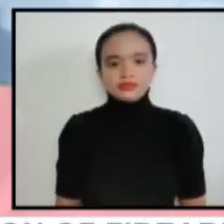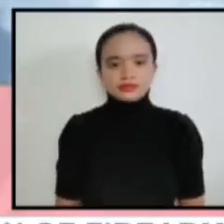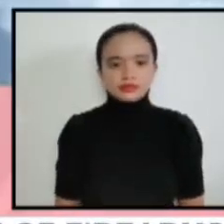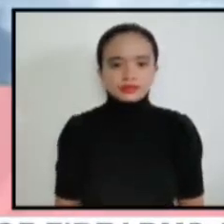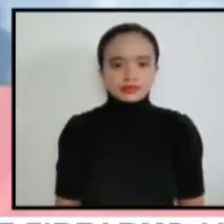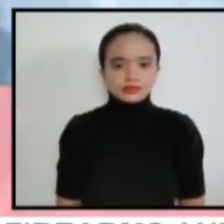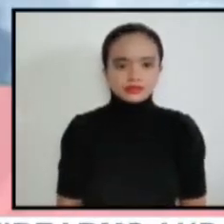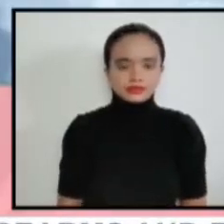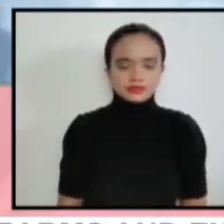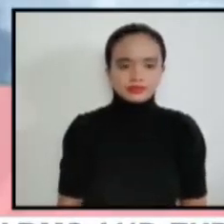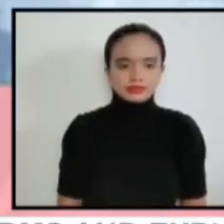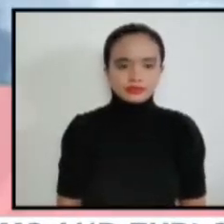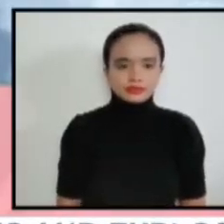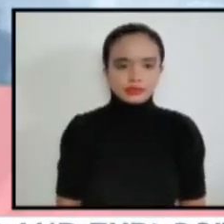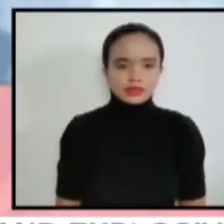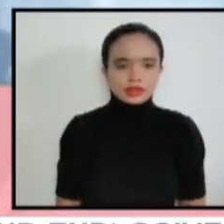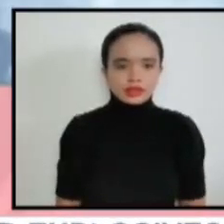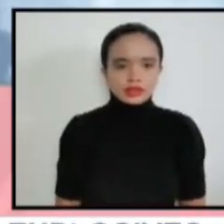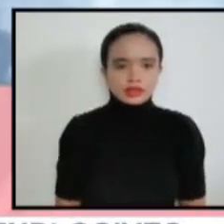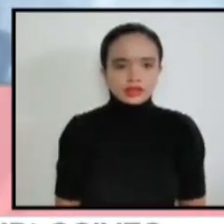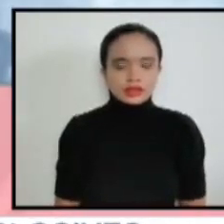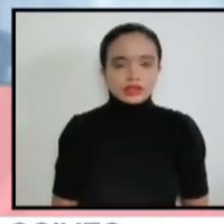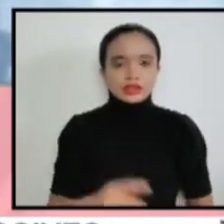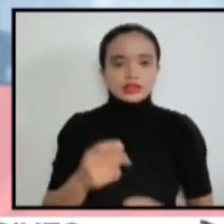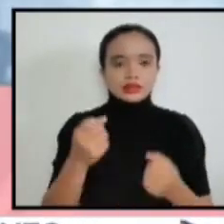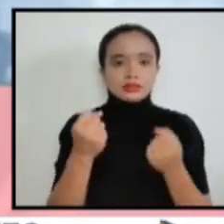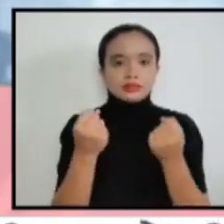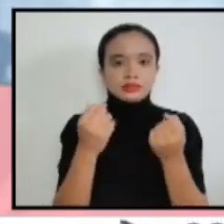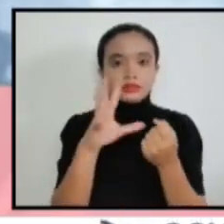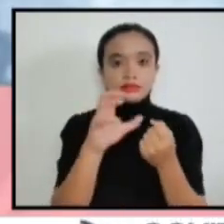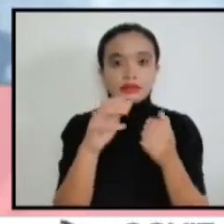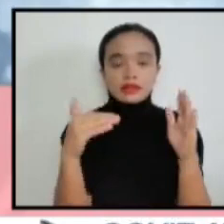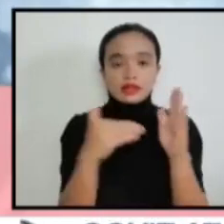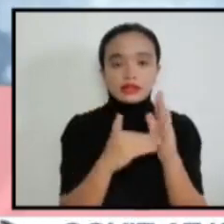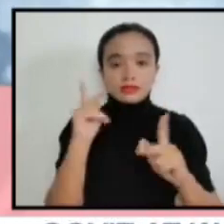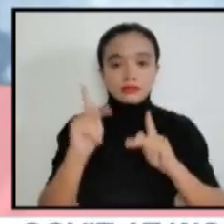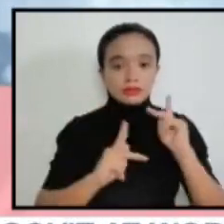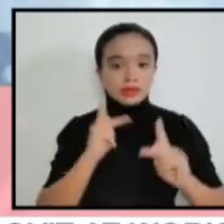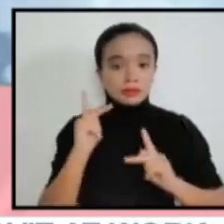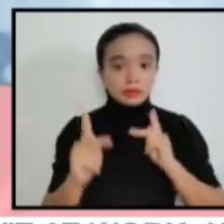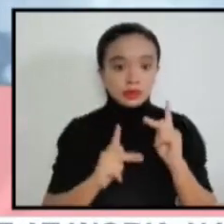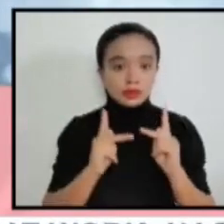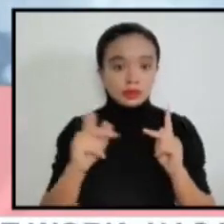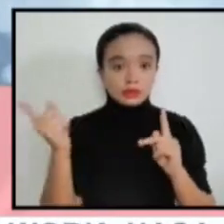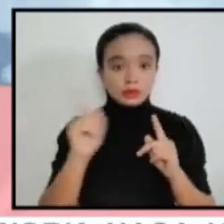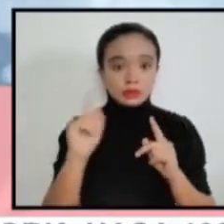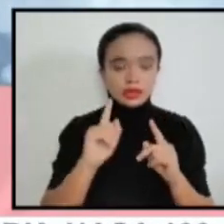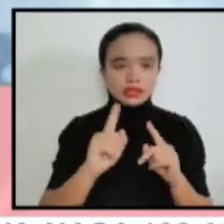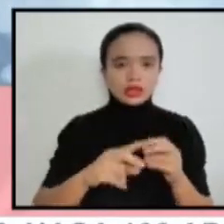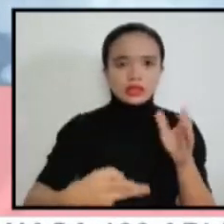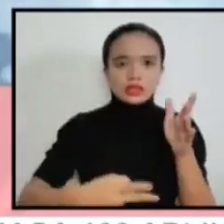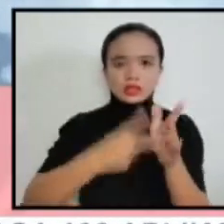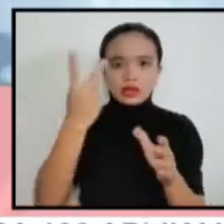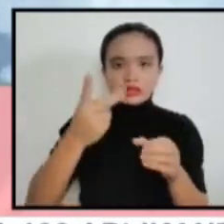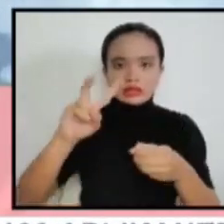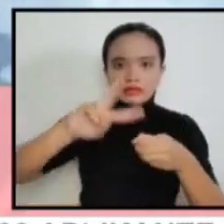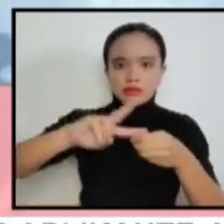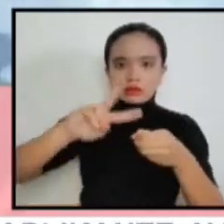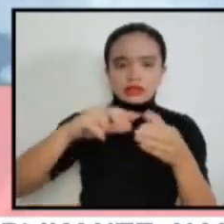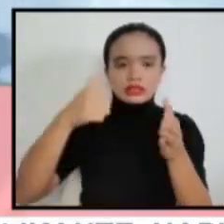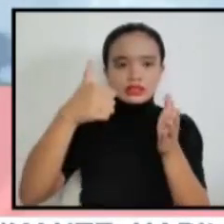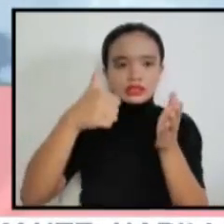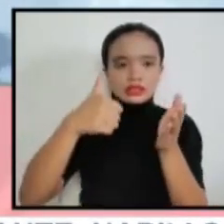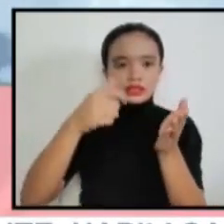Aabot sa halos kalahating milyong individual ang napag-alamang doble ang voters registration sa halalan. Ang ilan sa